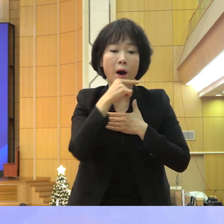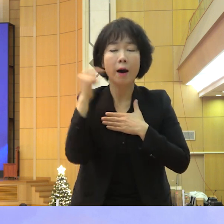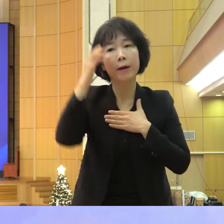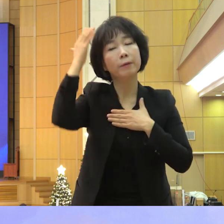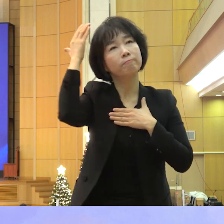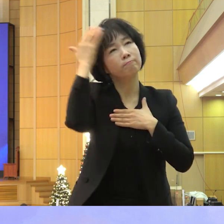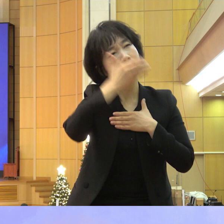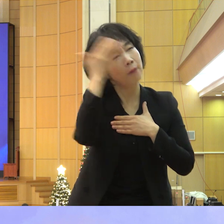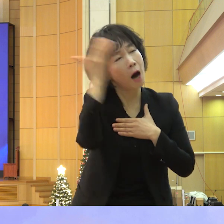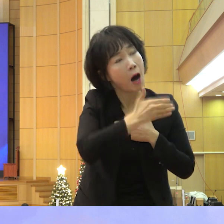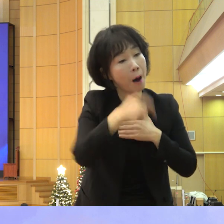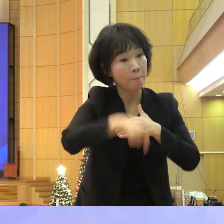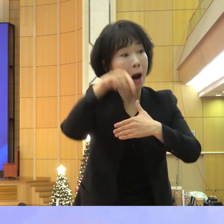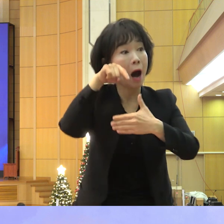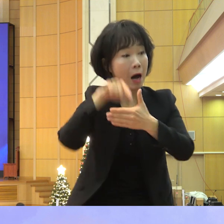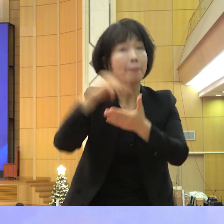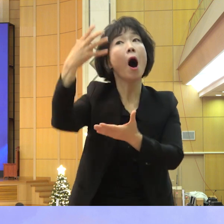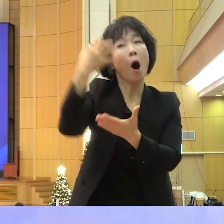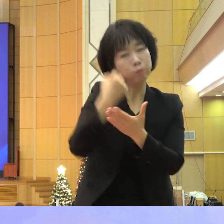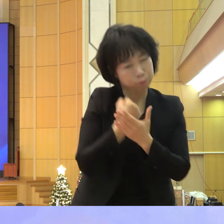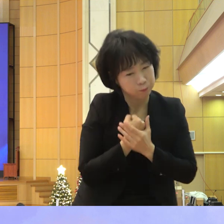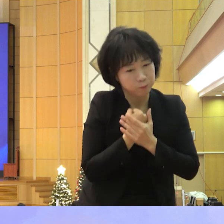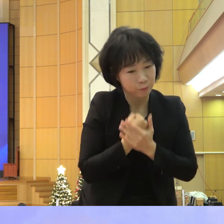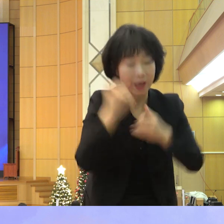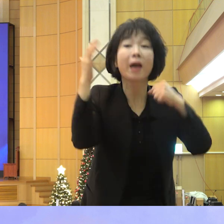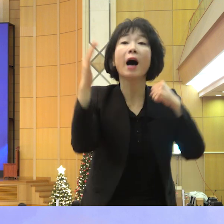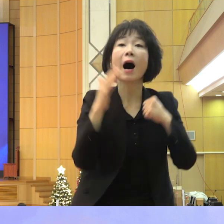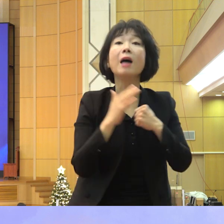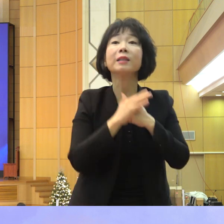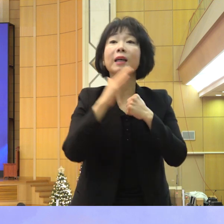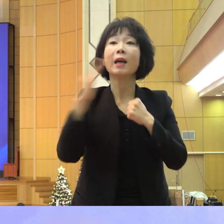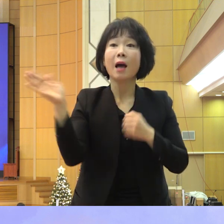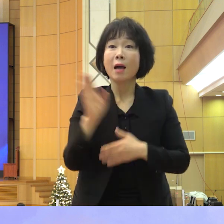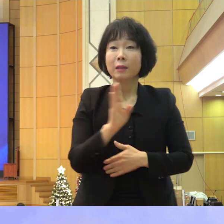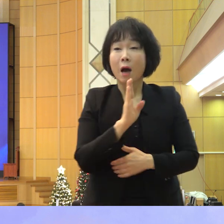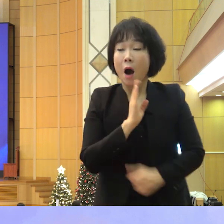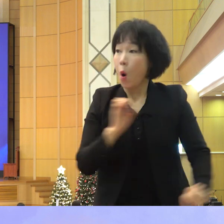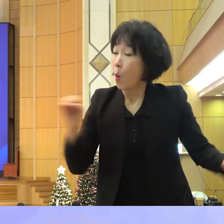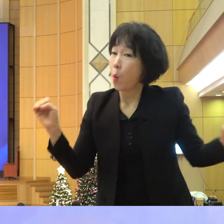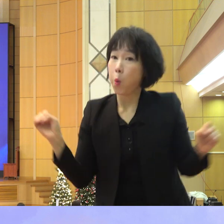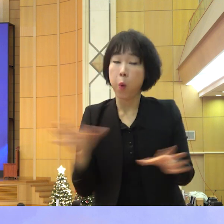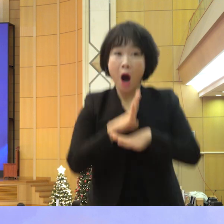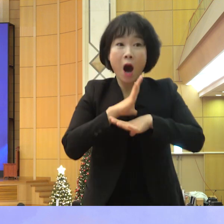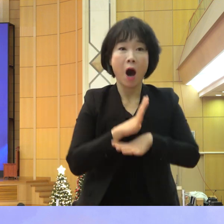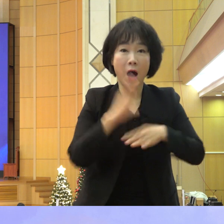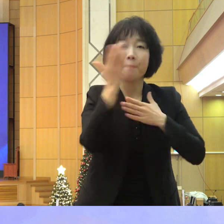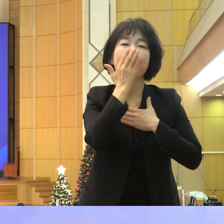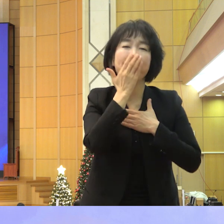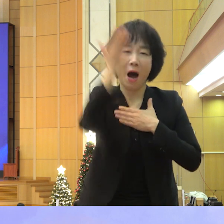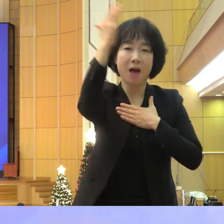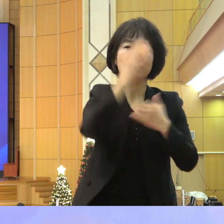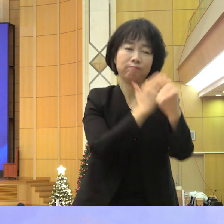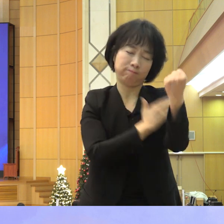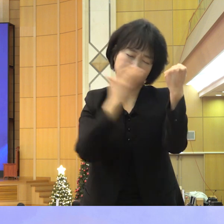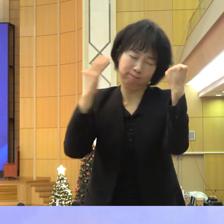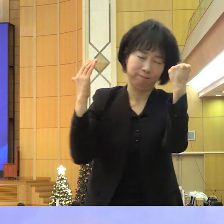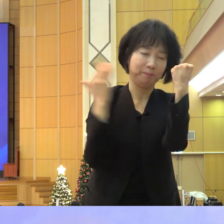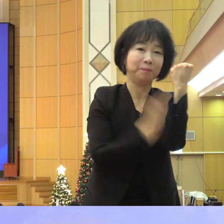보혈 정결한 마음을 얻게 하니 참 놀라운